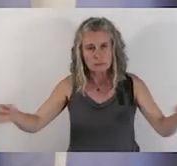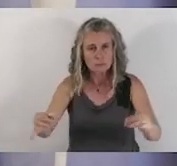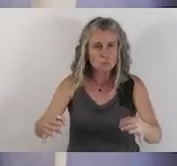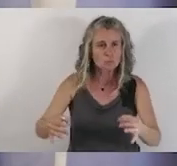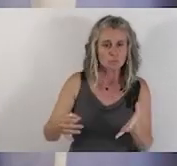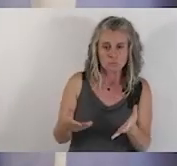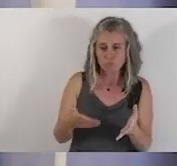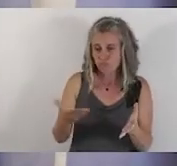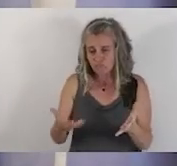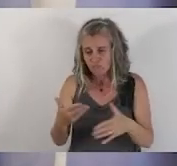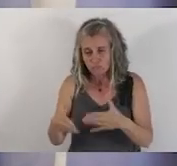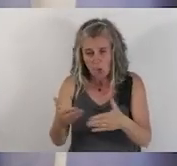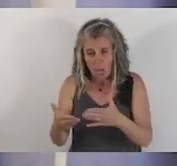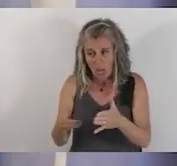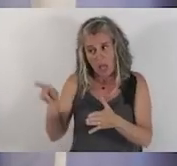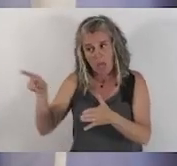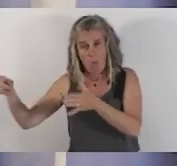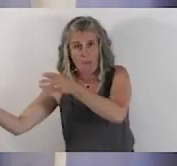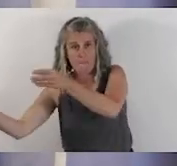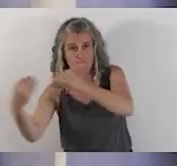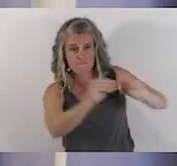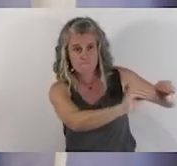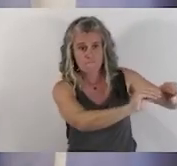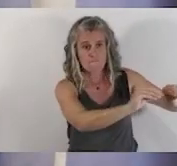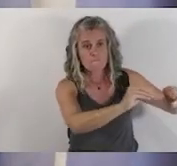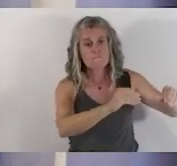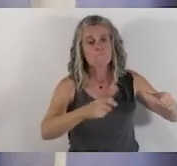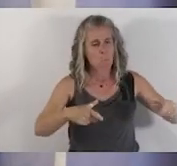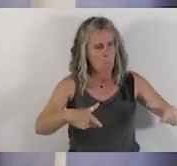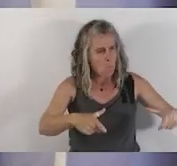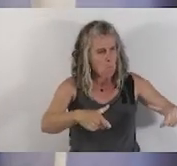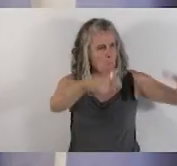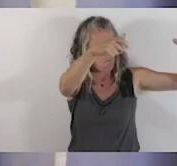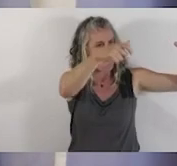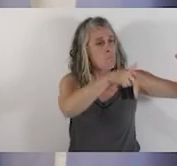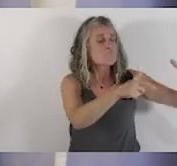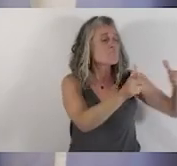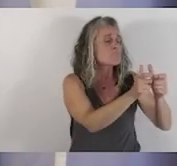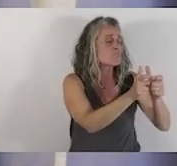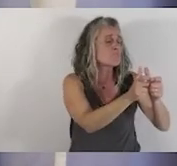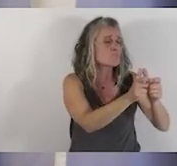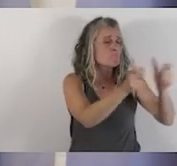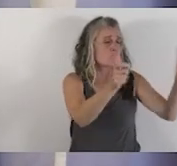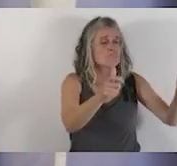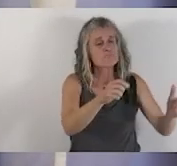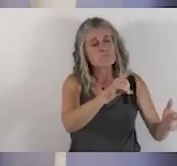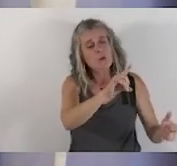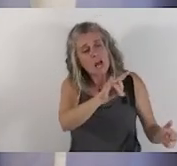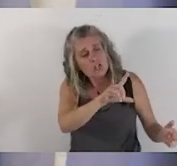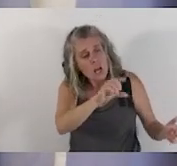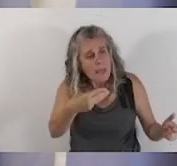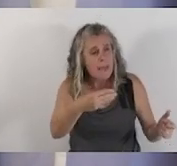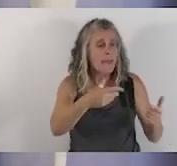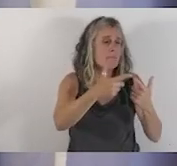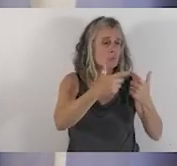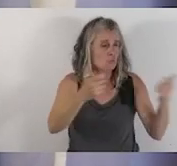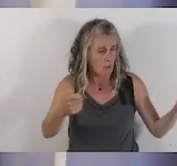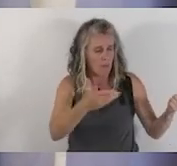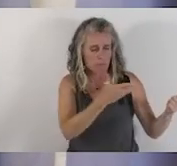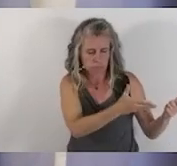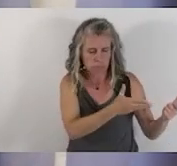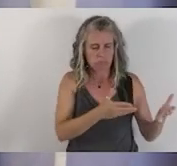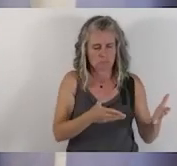à des bailleurs sociaux qui ont été désignés. Pour réaliser cela, il fallait que la